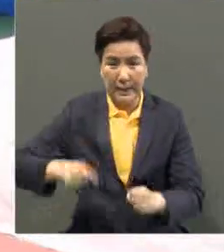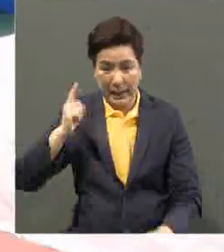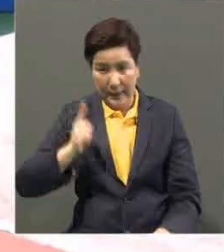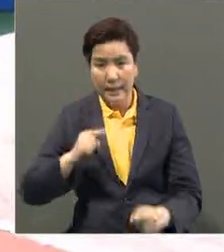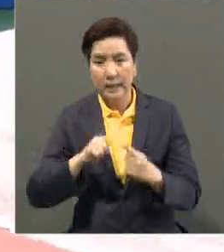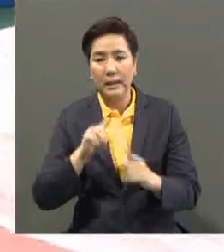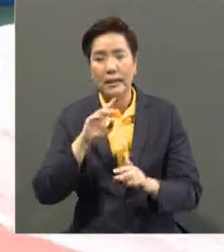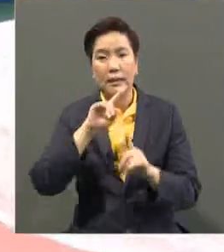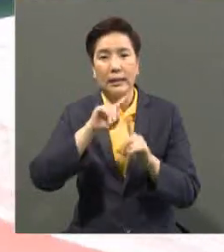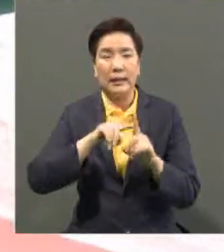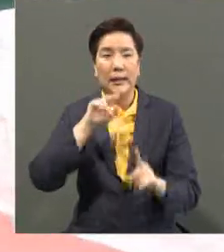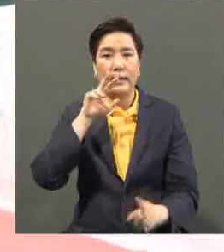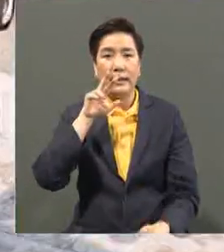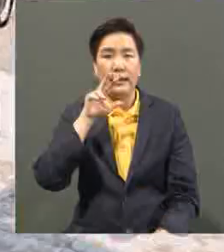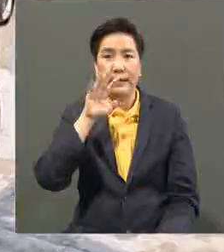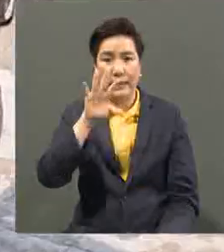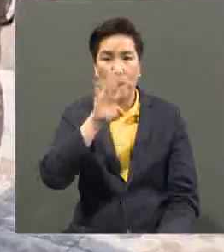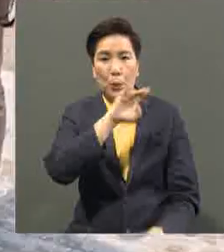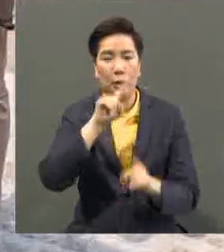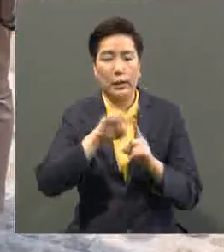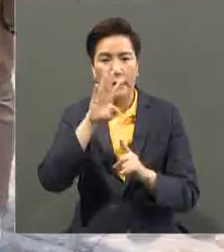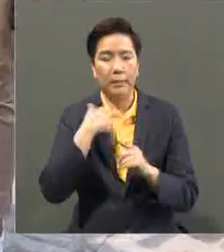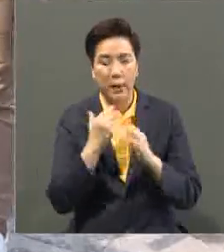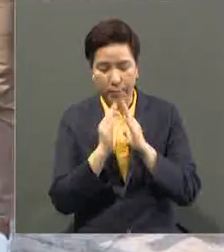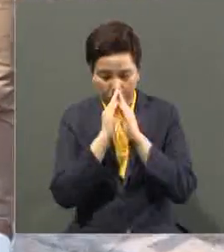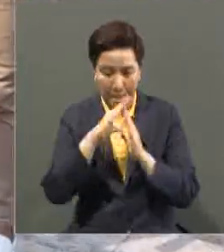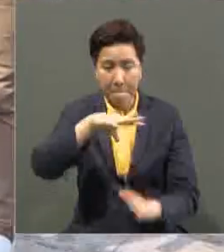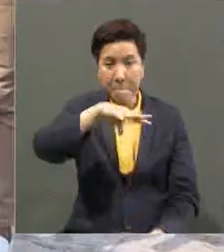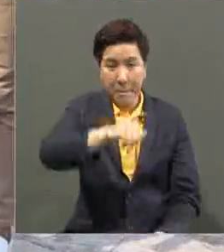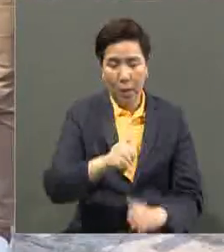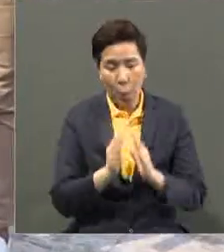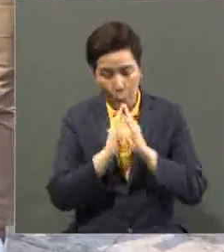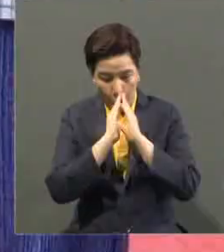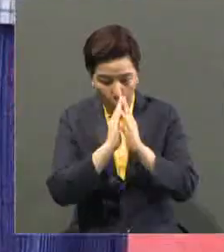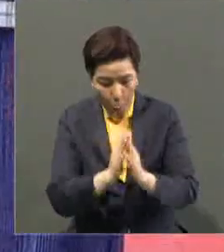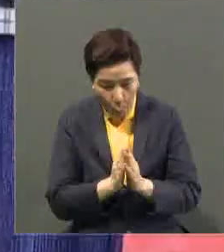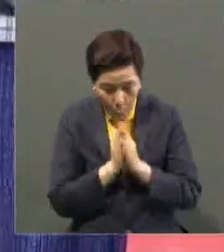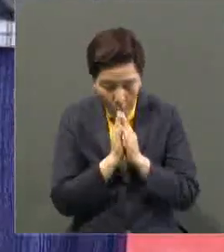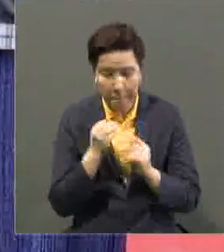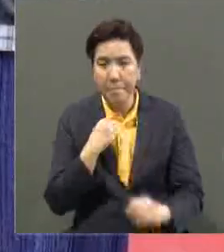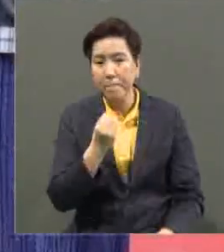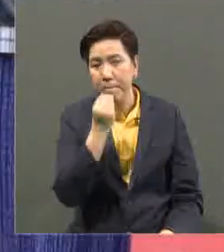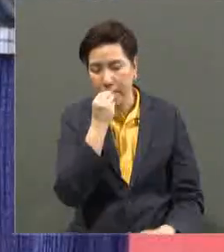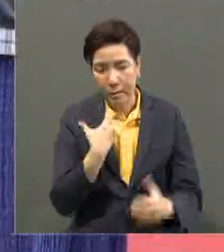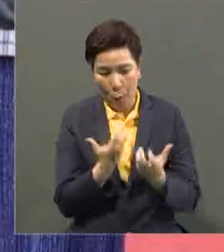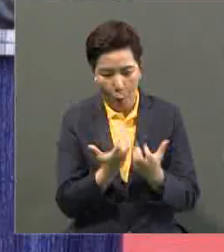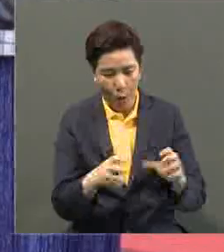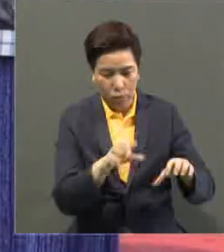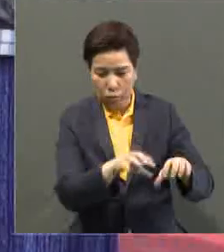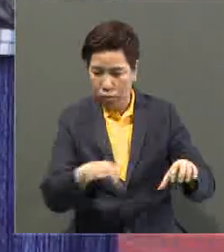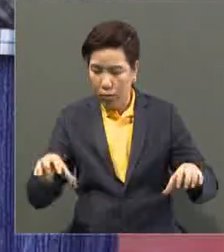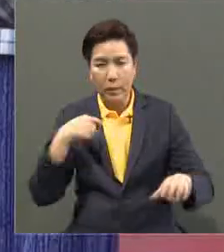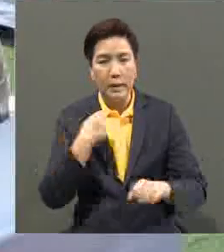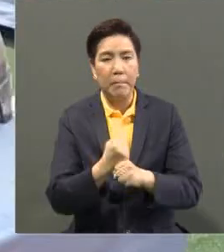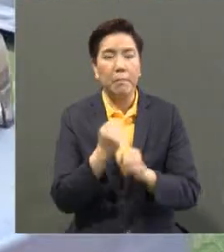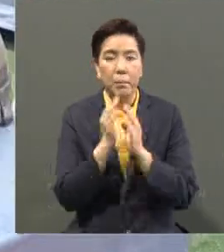ตั้งแต่ 4เมษายนแล้วนะครับแล้วก็จะมีการบวงสรวงสมโภชศารหลักเมืองมีงานมหกรรมอาหารและของที่ระลึกนะฮะ